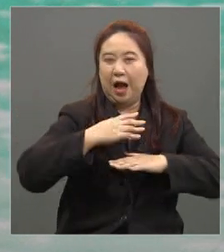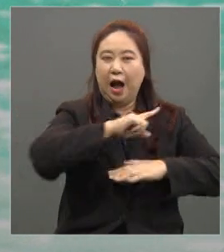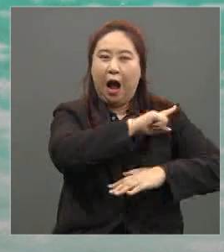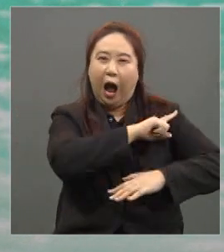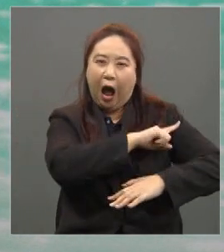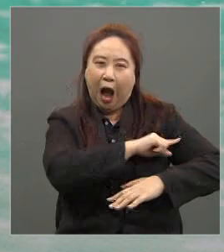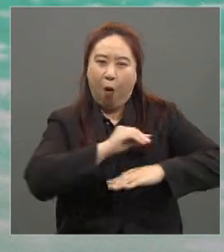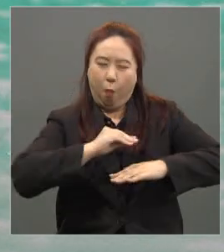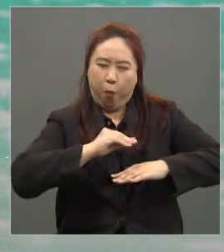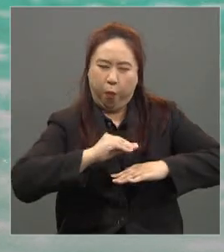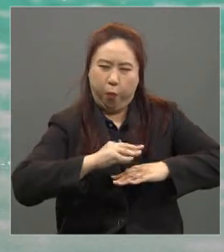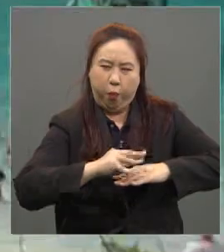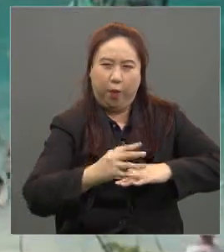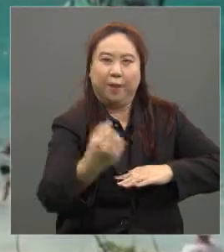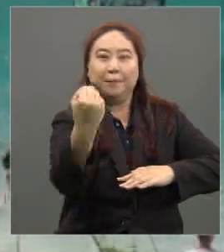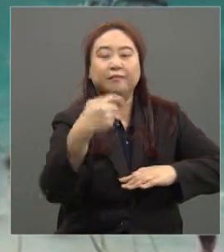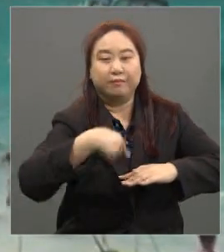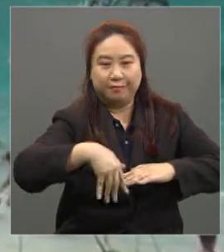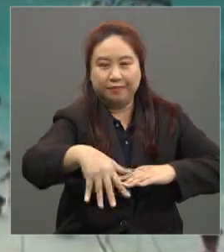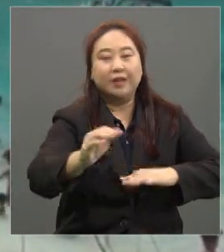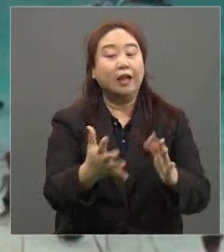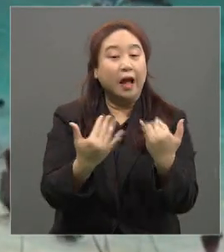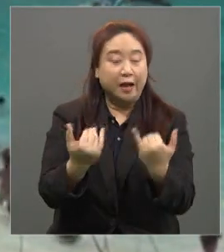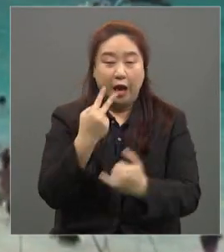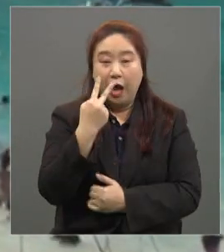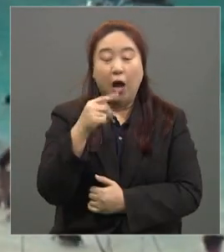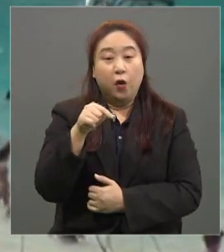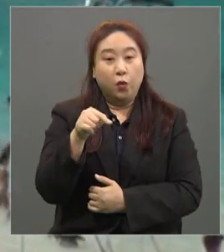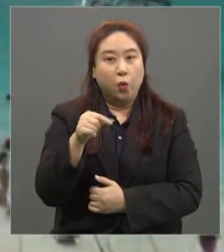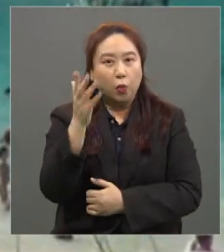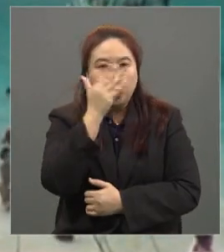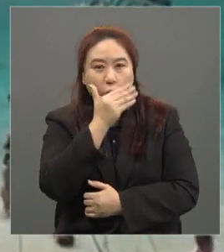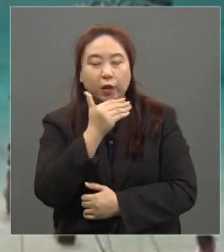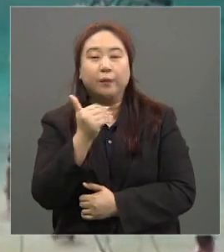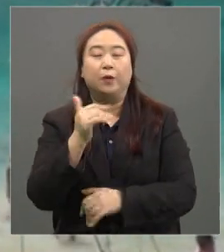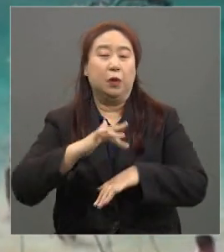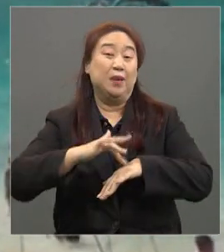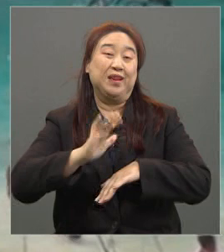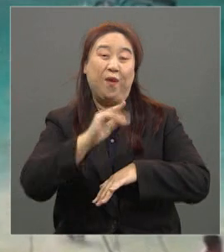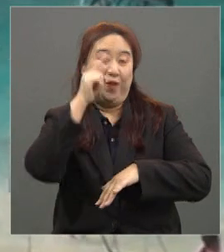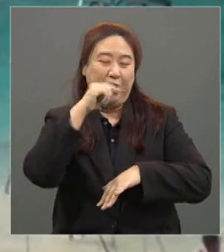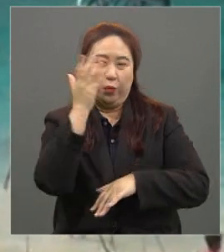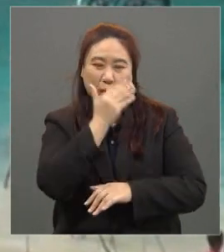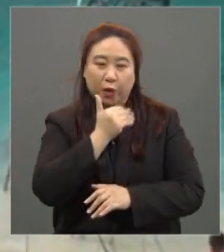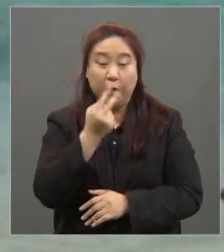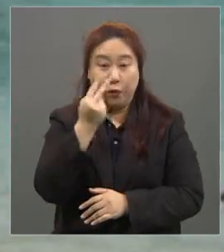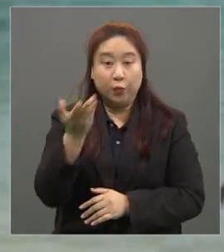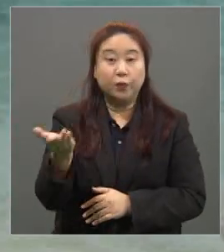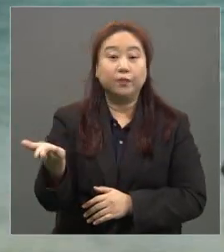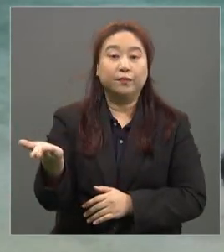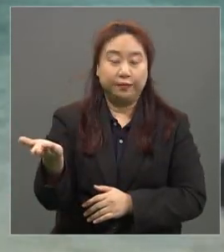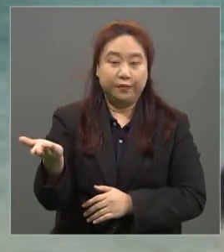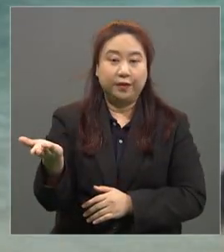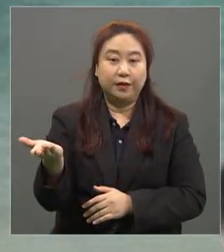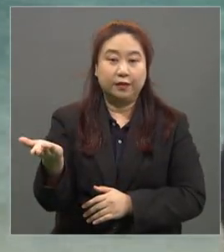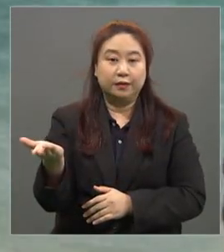ละเอียดซึ่งถือเป็นการตอกย้ำความสวยงามของสถานที่ท่องเที่ยวทางธรรมชาติของไทยอ่ะคุณผู้ชมดูเนี่ยอ่ะ